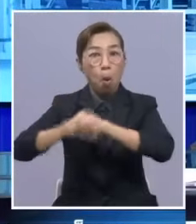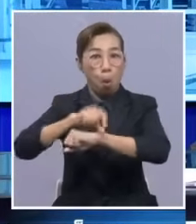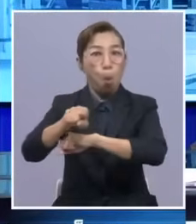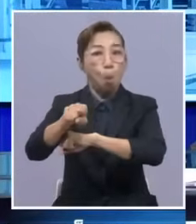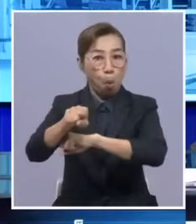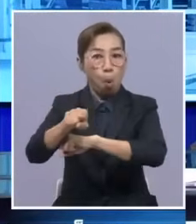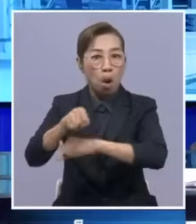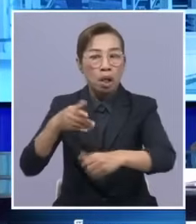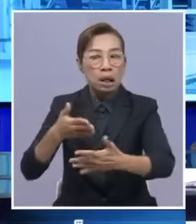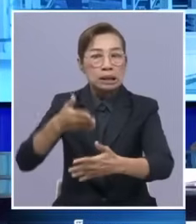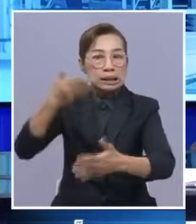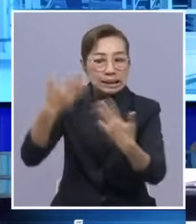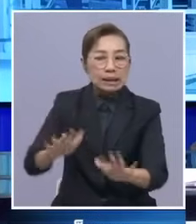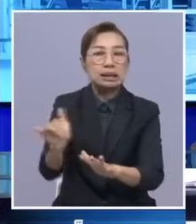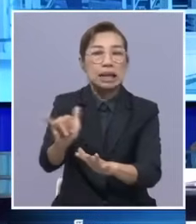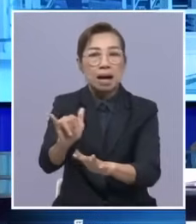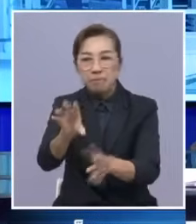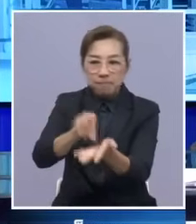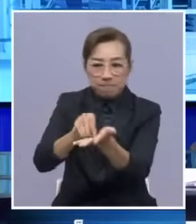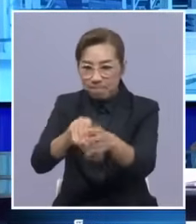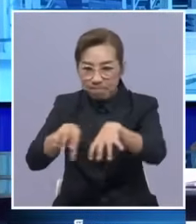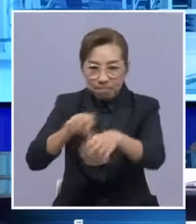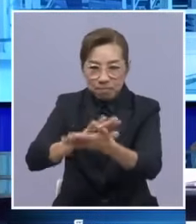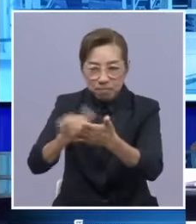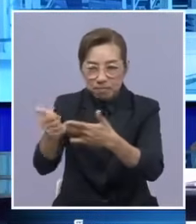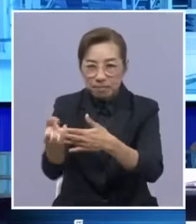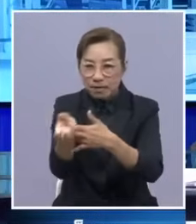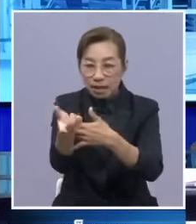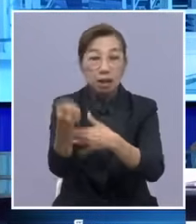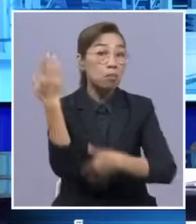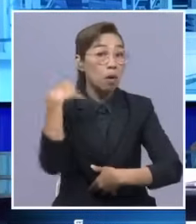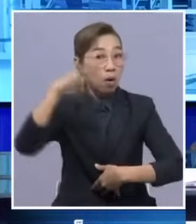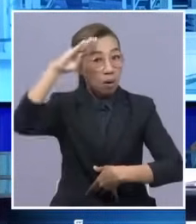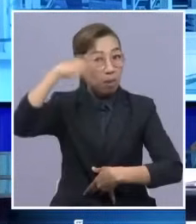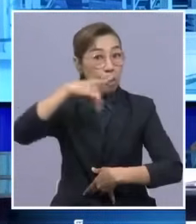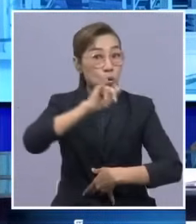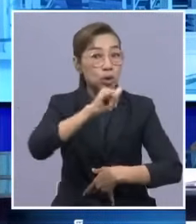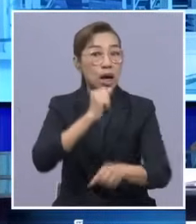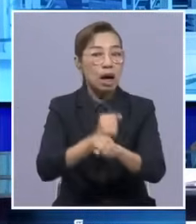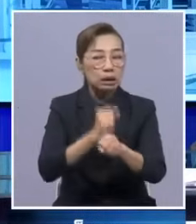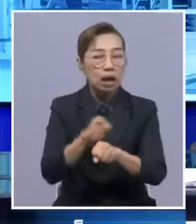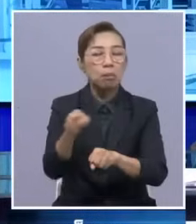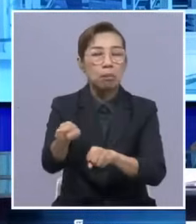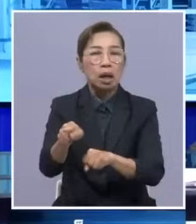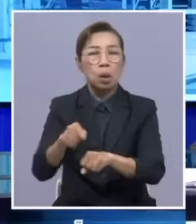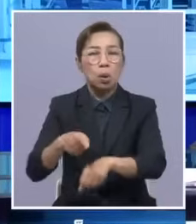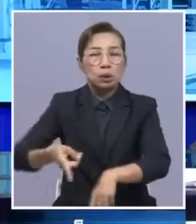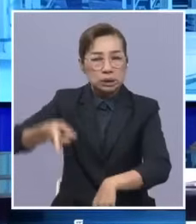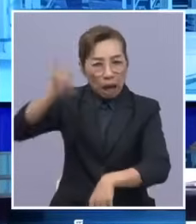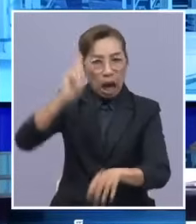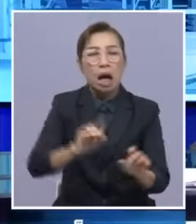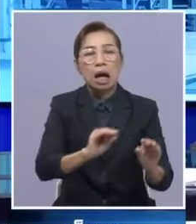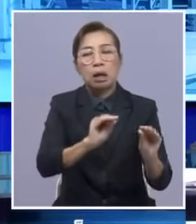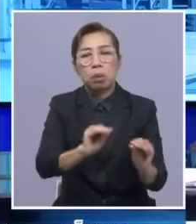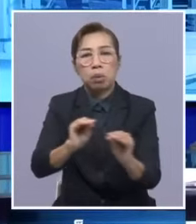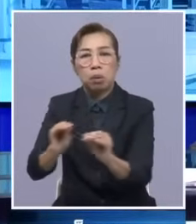ช่ค่ะ ยังคงต้องเก็บรายละเอียดอะไรต่างๆแล้วก็ในช่วงของยุคพลเอกประยุทธ์เนี่ยก็ล่าช้ากันมาแล้วเข้าใจว่า4ปี